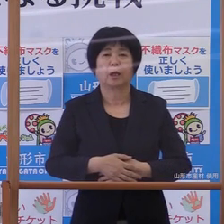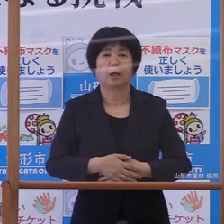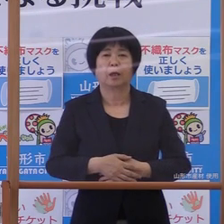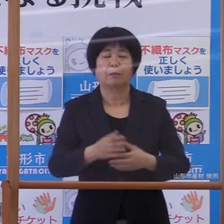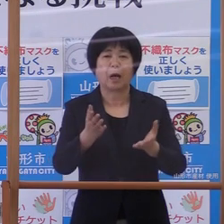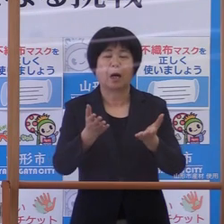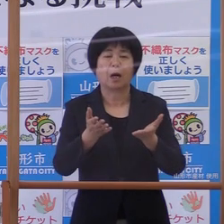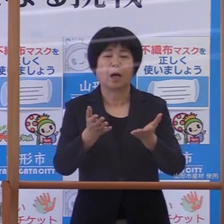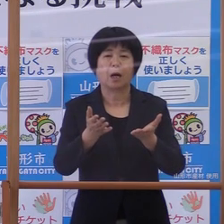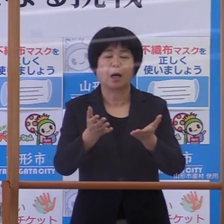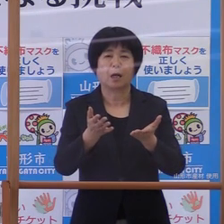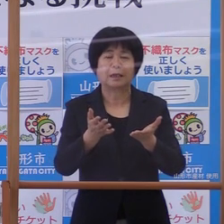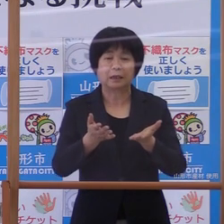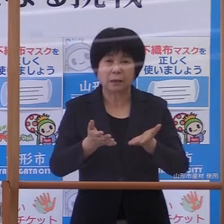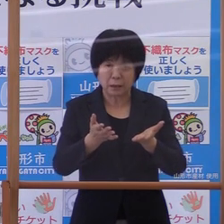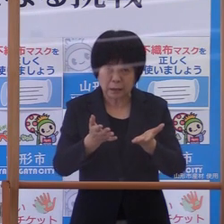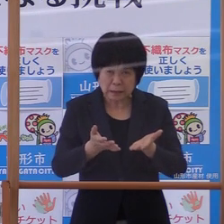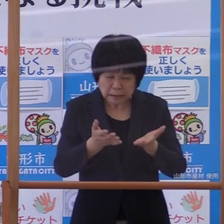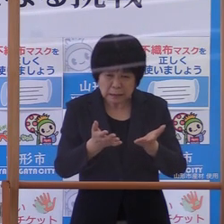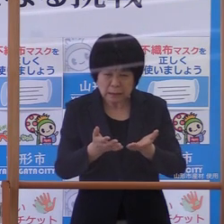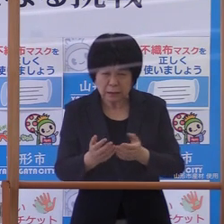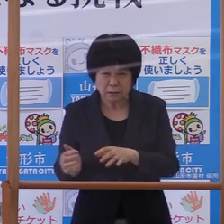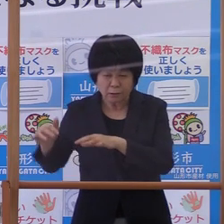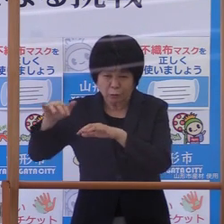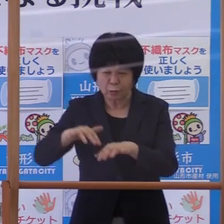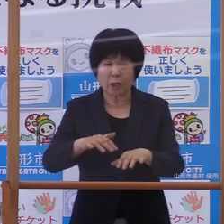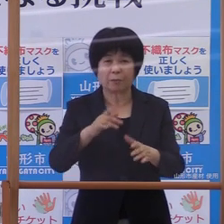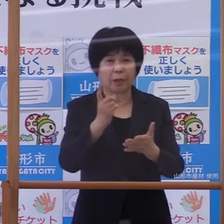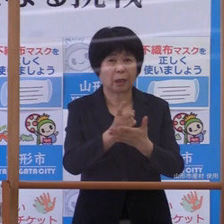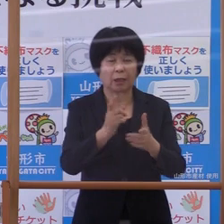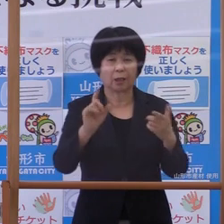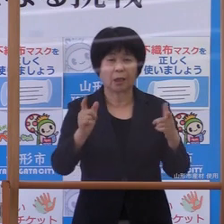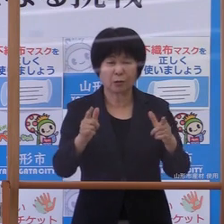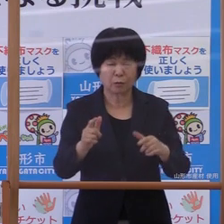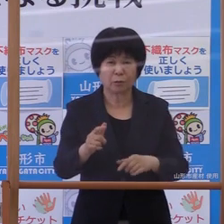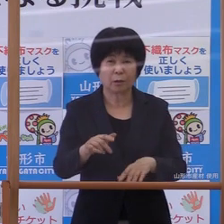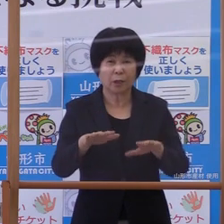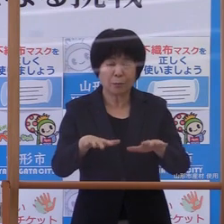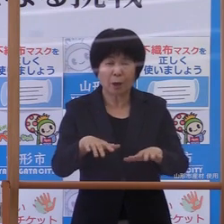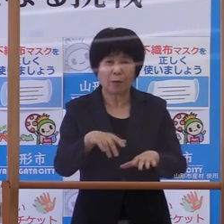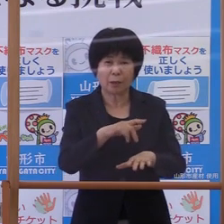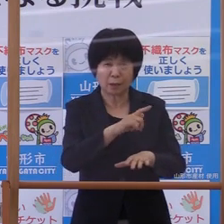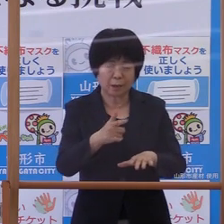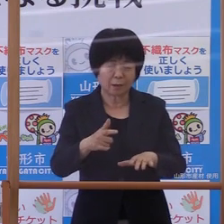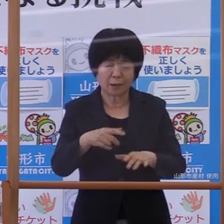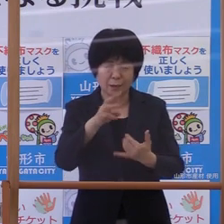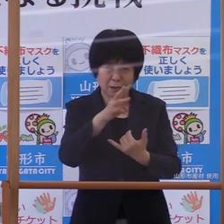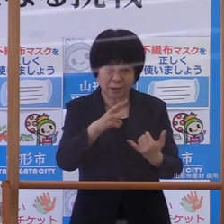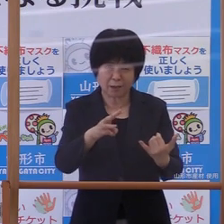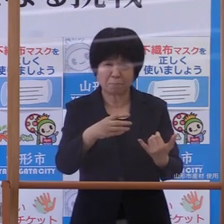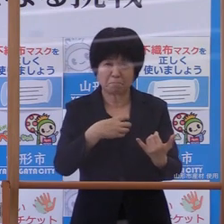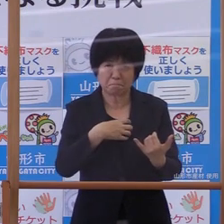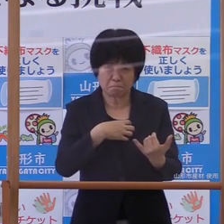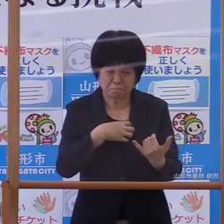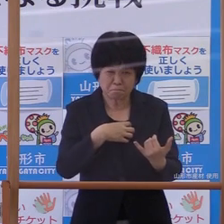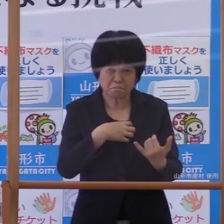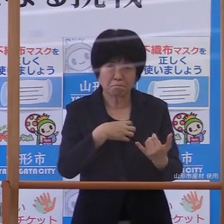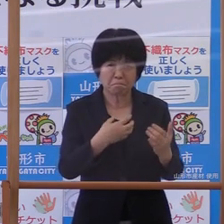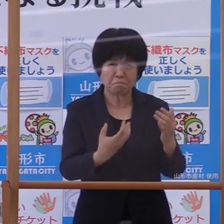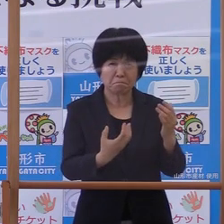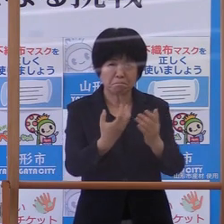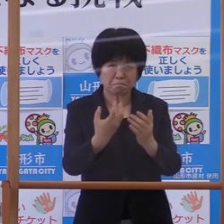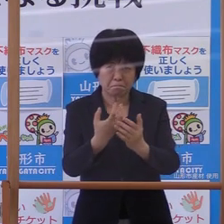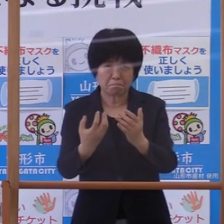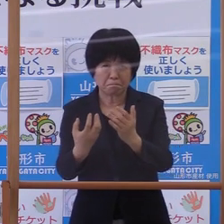震災、地震、津波だけでなくですね、今さまざまな災害リスクが非常に高まっ